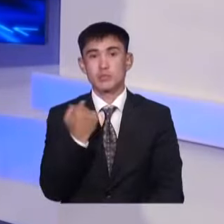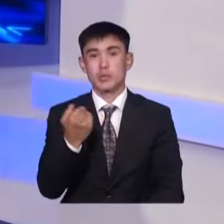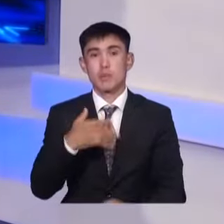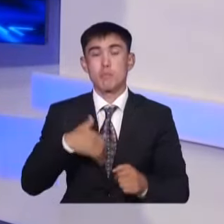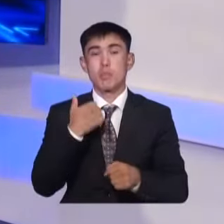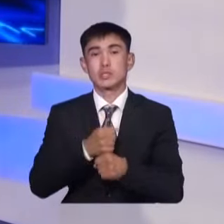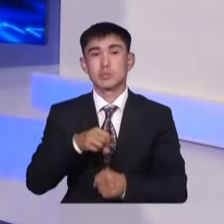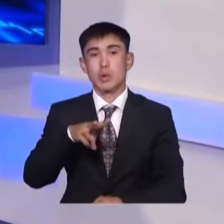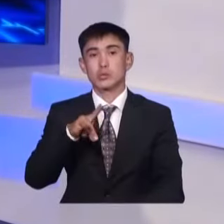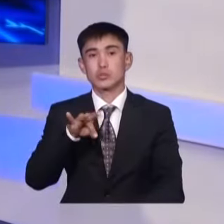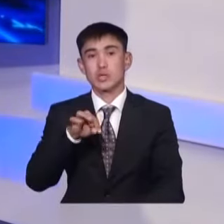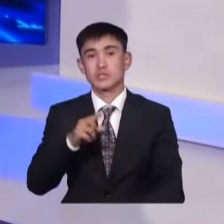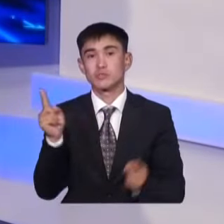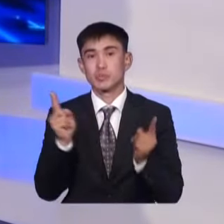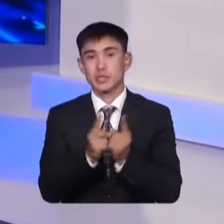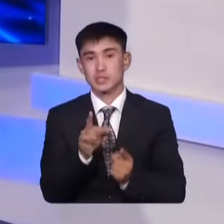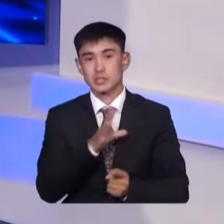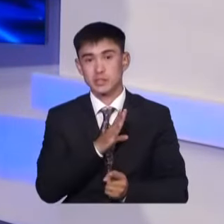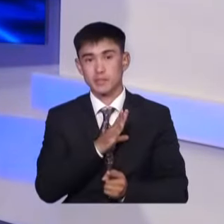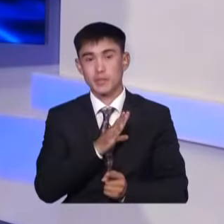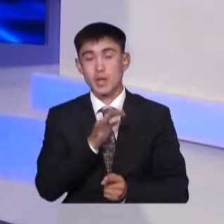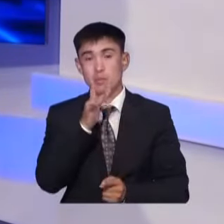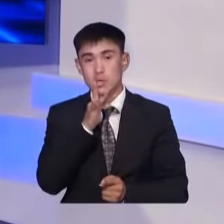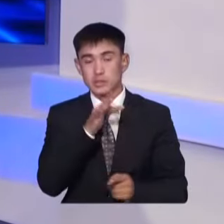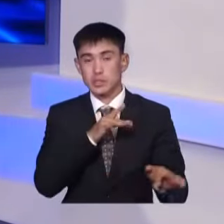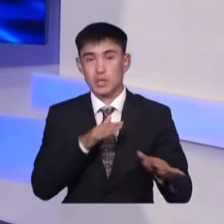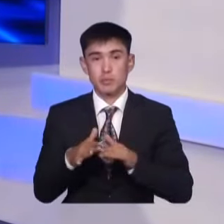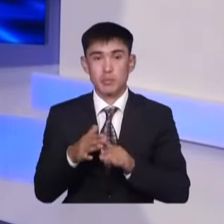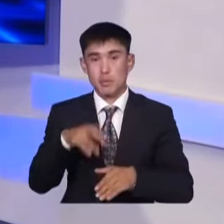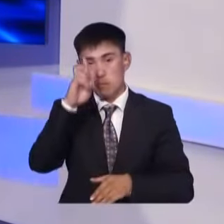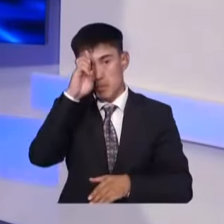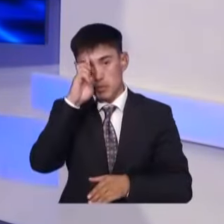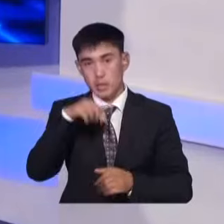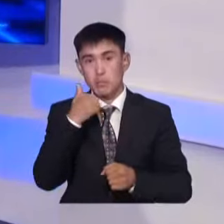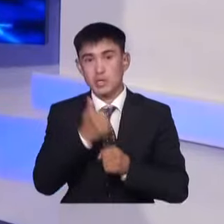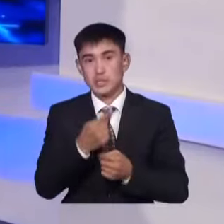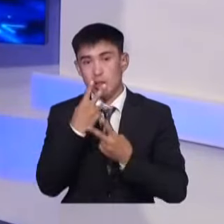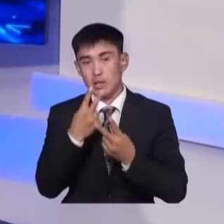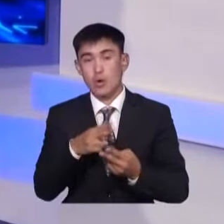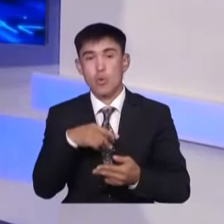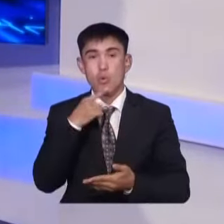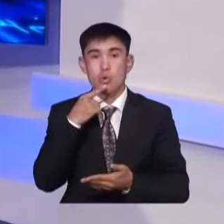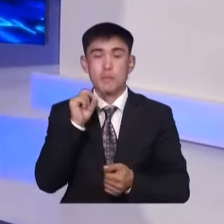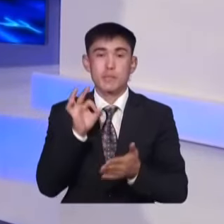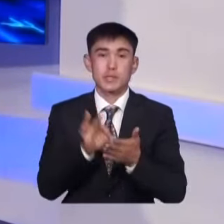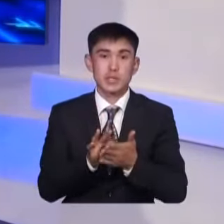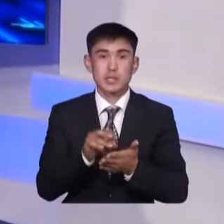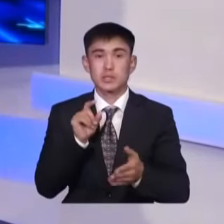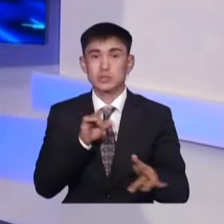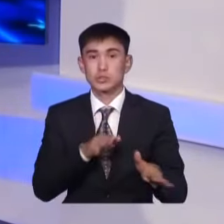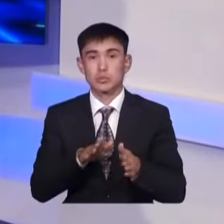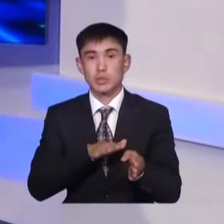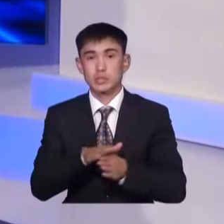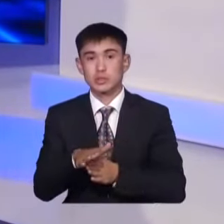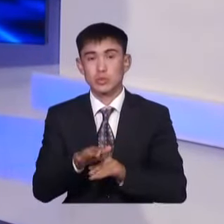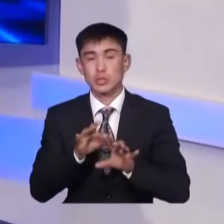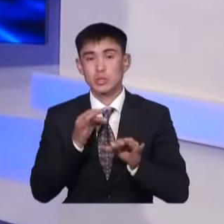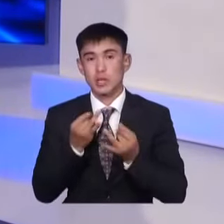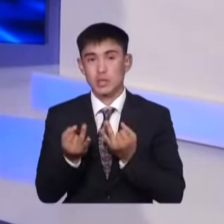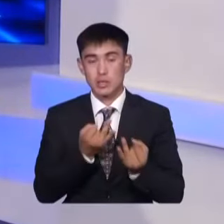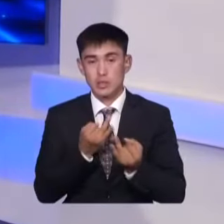алдымен өңір басшысы Марат Сұлтанғазиевпен кездесті. Барысында тараптар мемлекет басшысының алға қойған міндеттерін іске асыру барысы